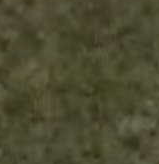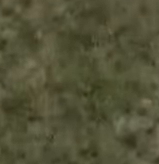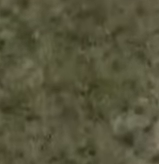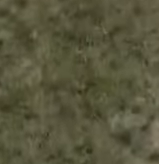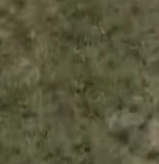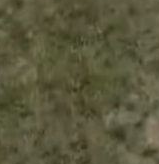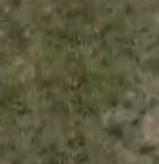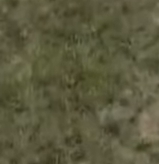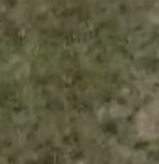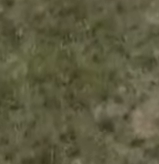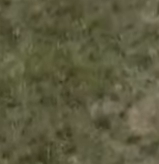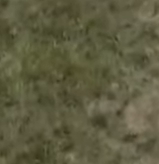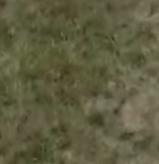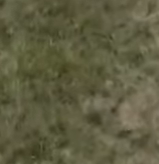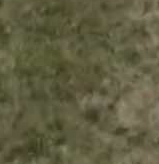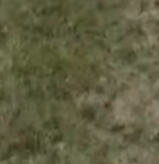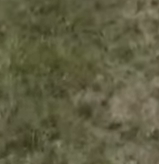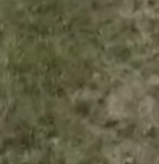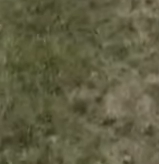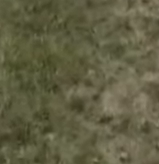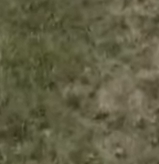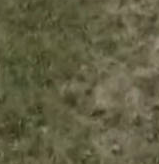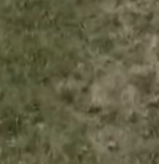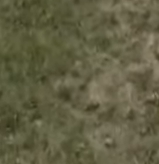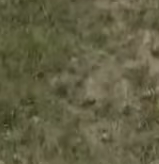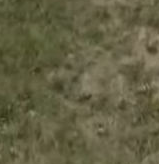Na-realize ko na parang kailangan ko to.